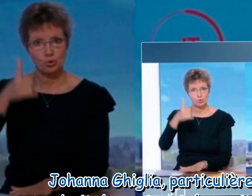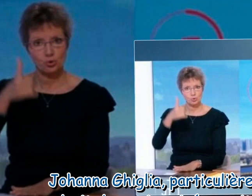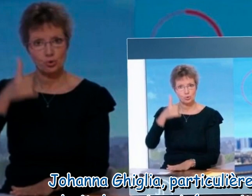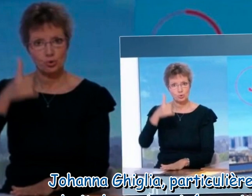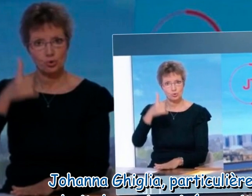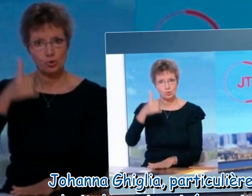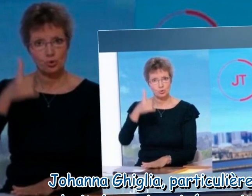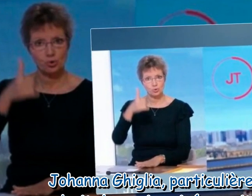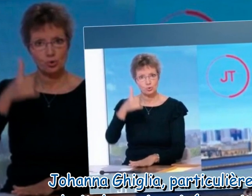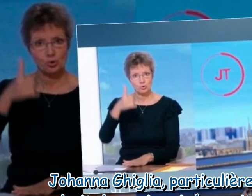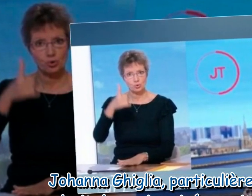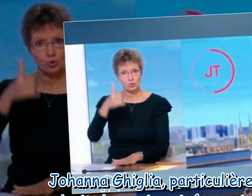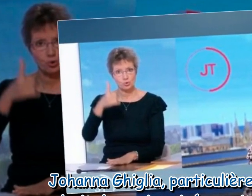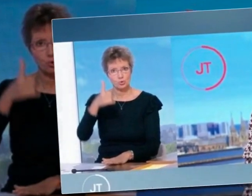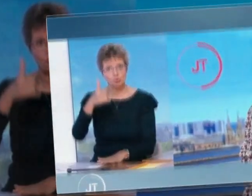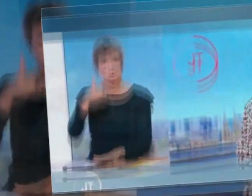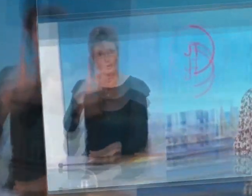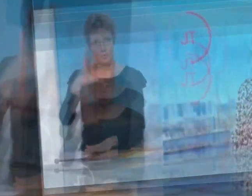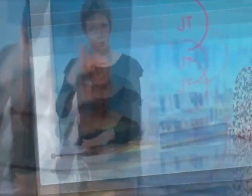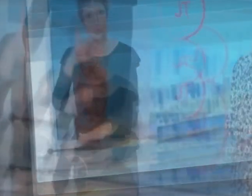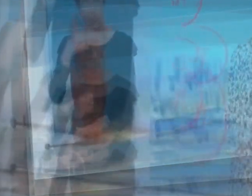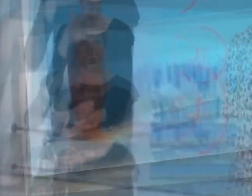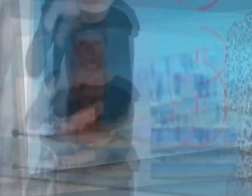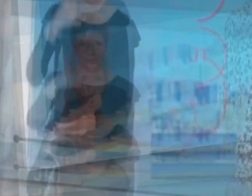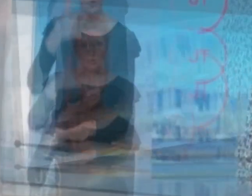social, quelques mois auparavant.